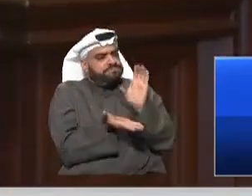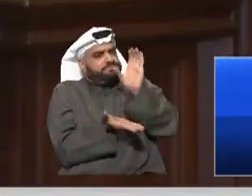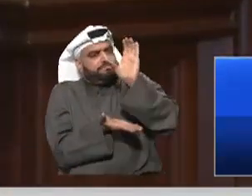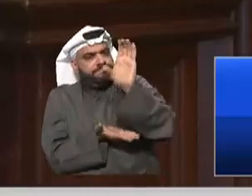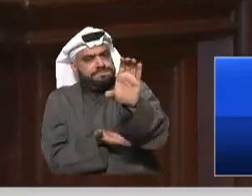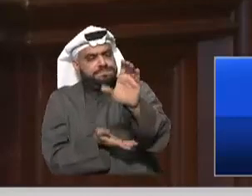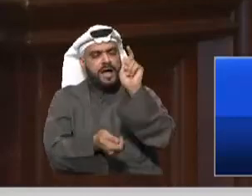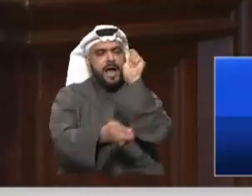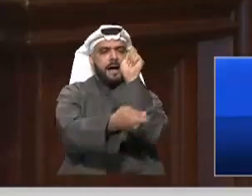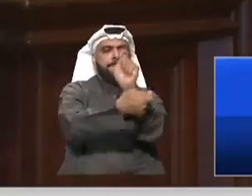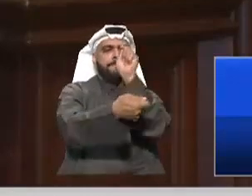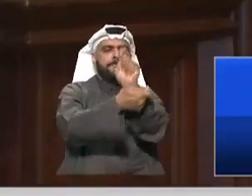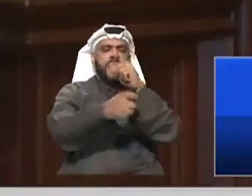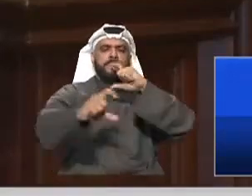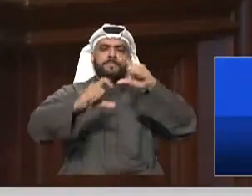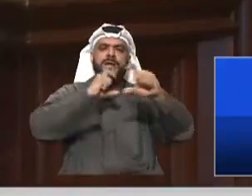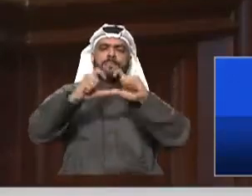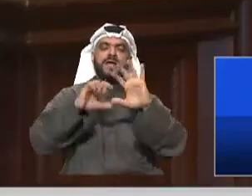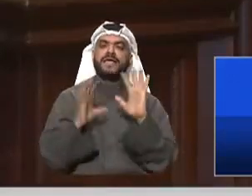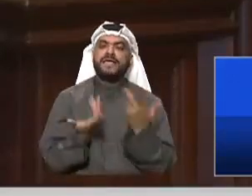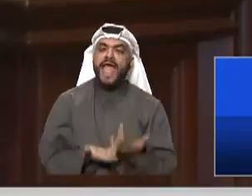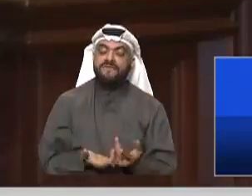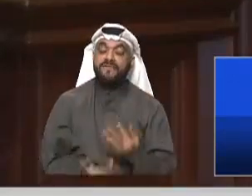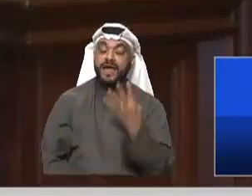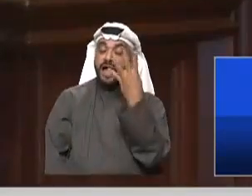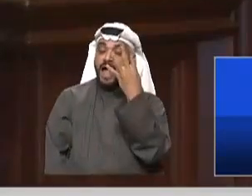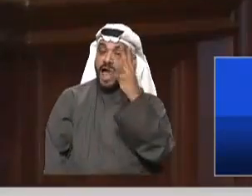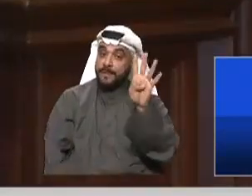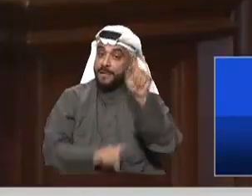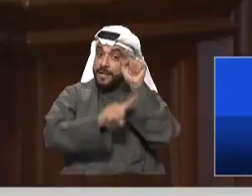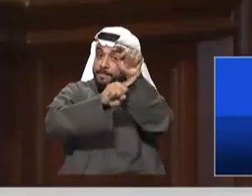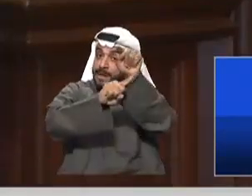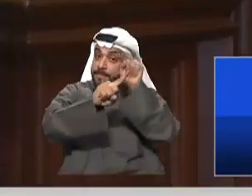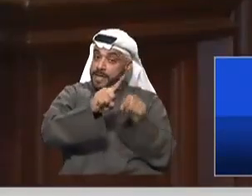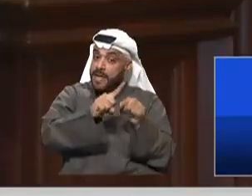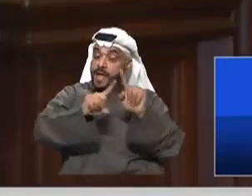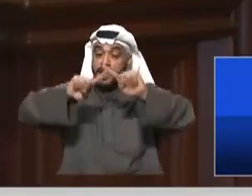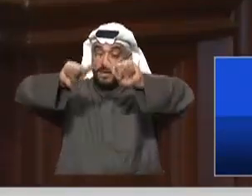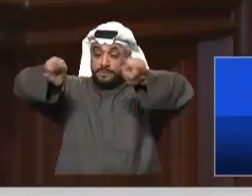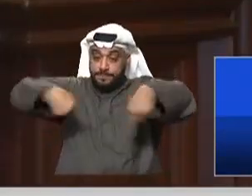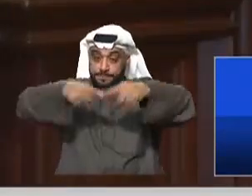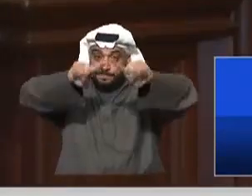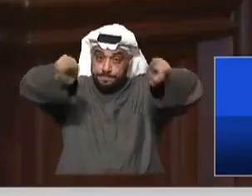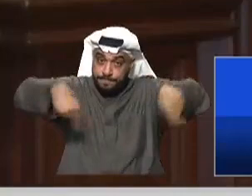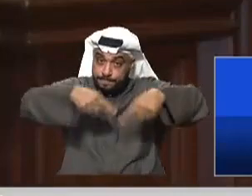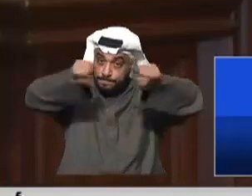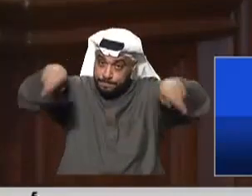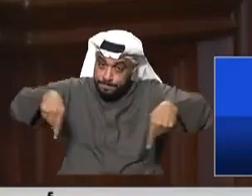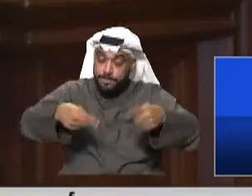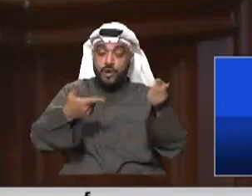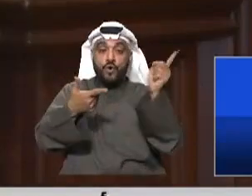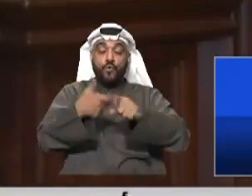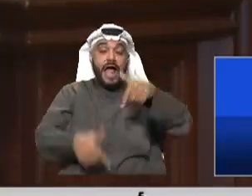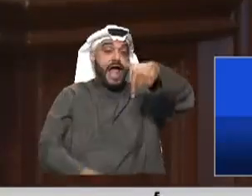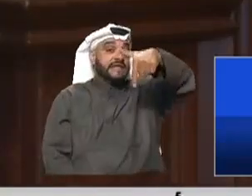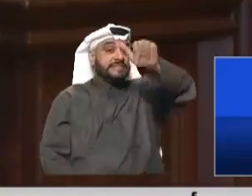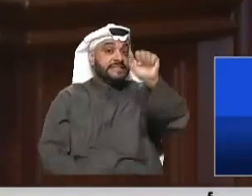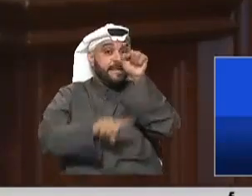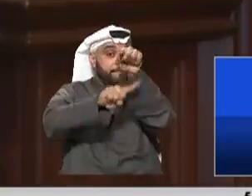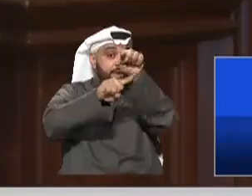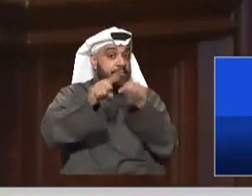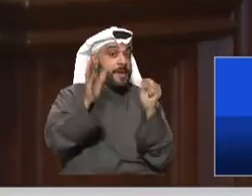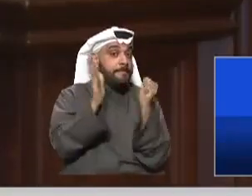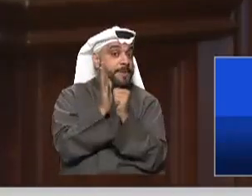يصير بطريقه 40% توزيع همم قسائم و60% بيوت وهل سيكون